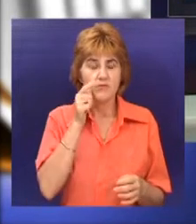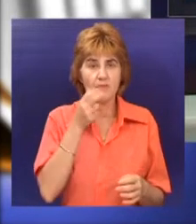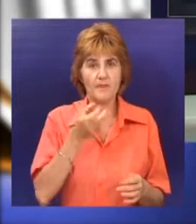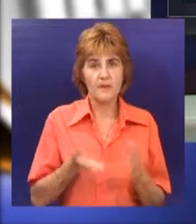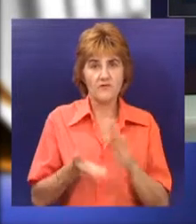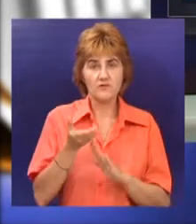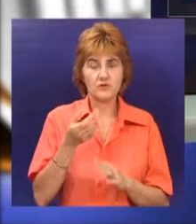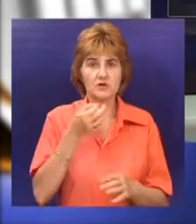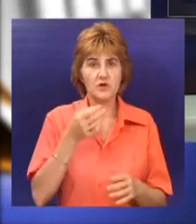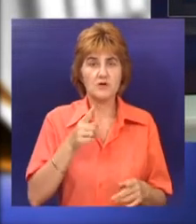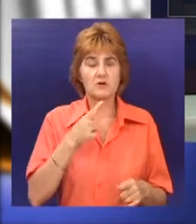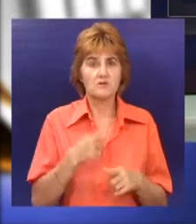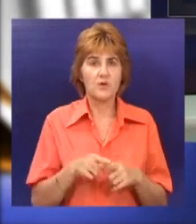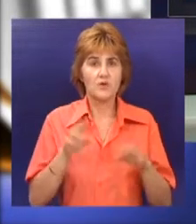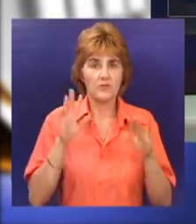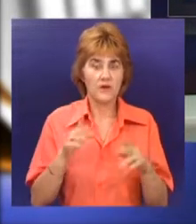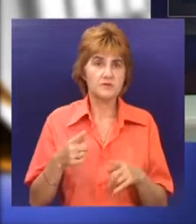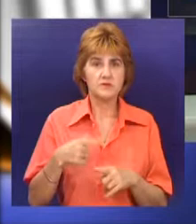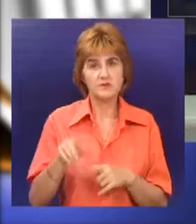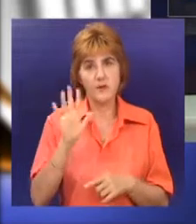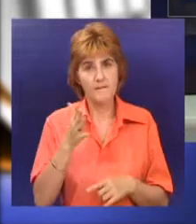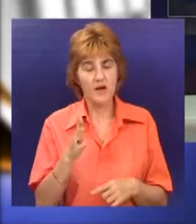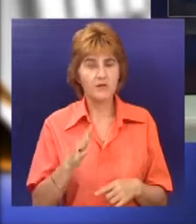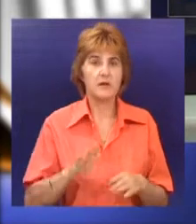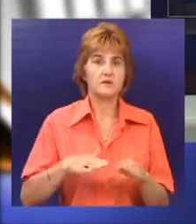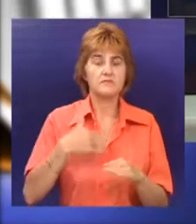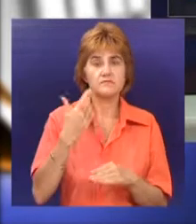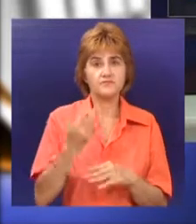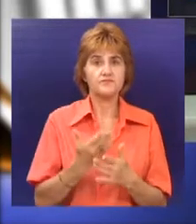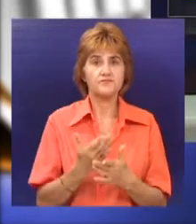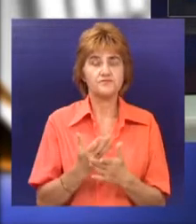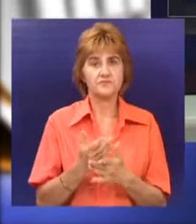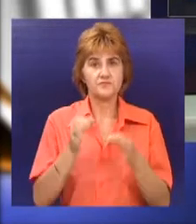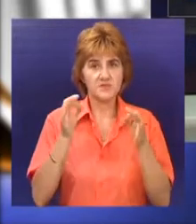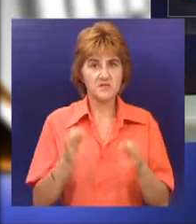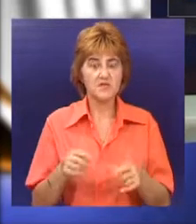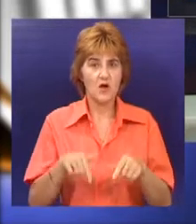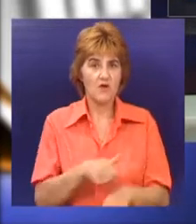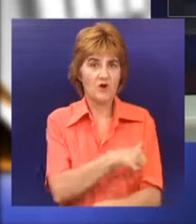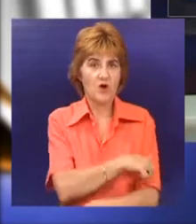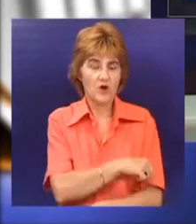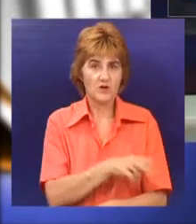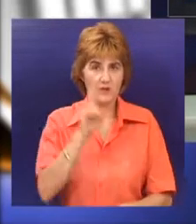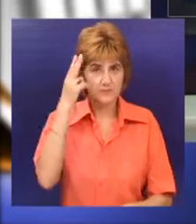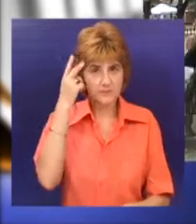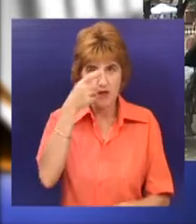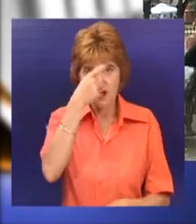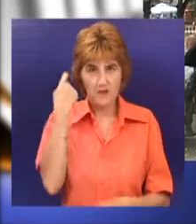osveženje, meteorolozi kažu da najvreli dan možemo očekivati u petak. Nakon toga temperature će biti standardne za ovo doba